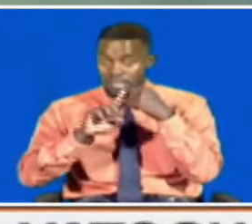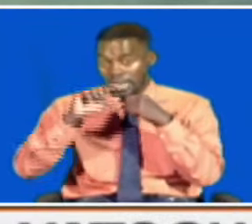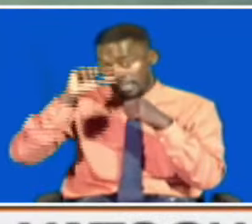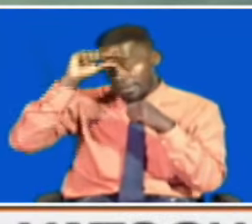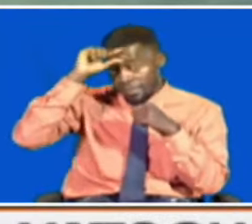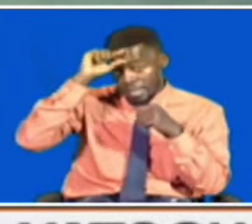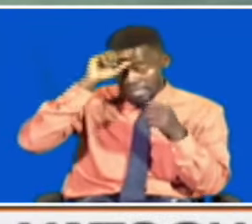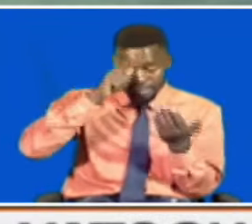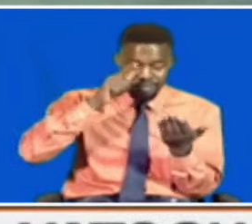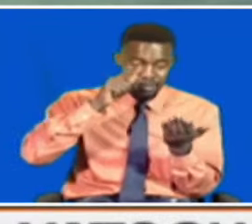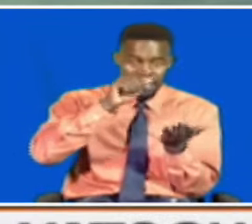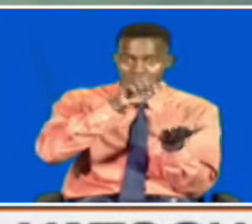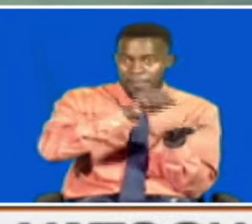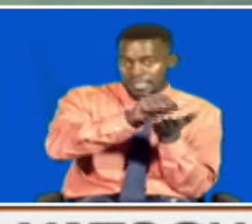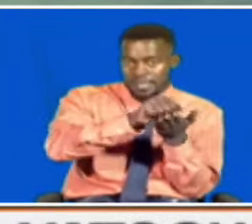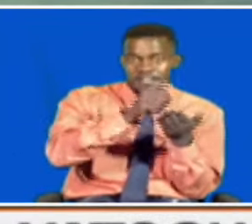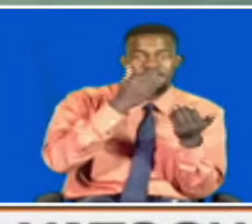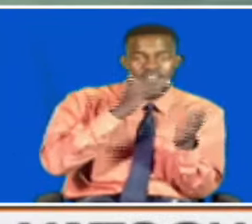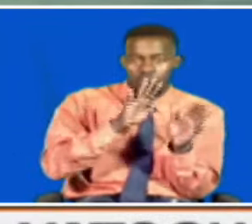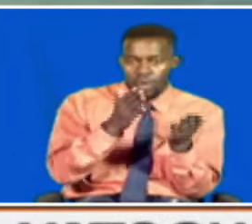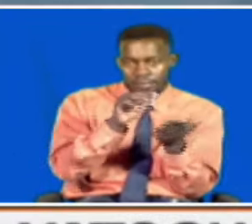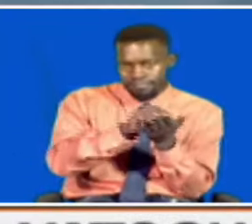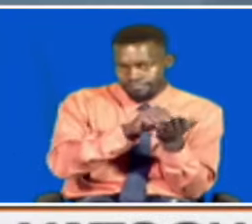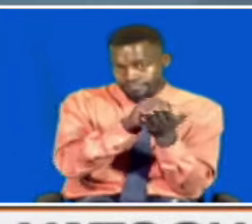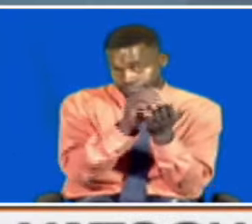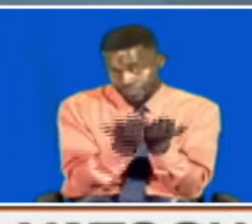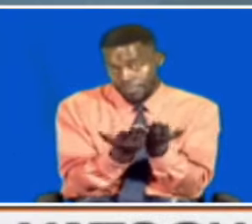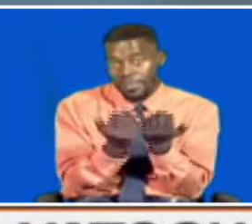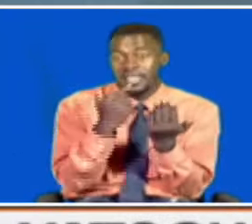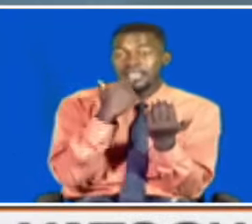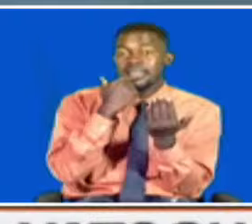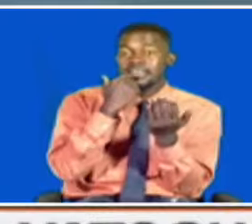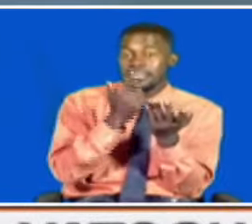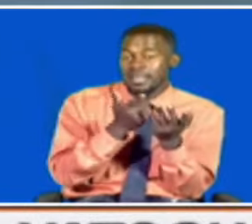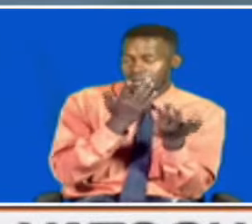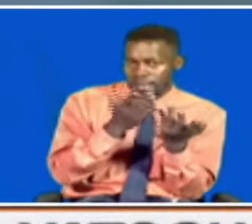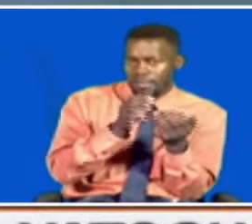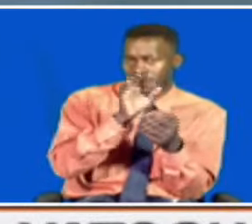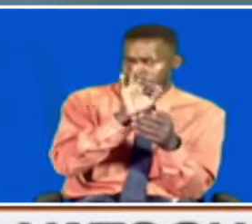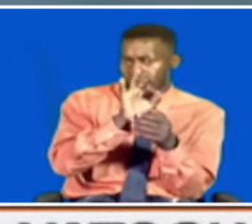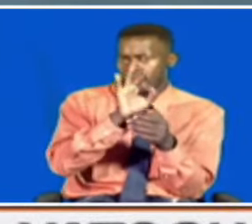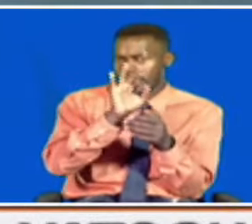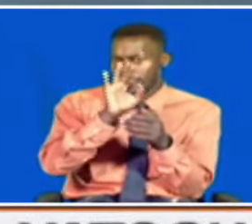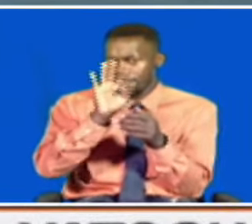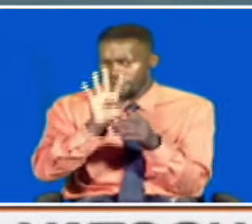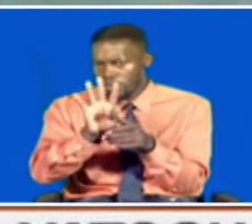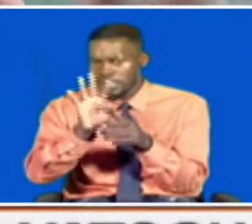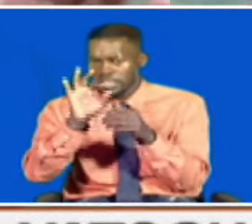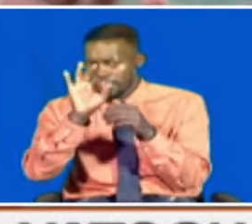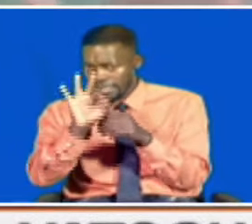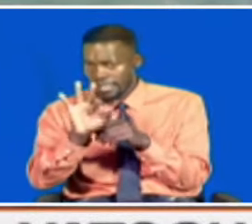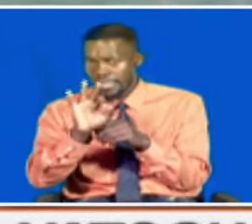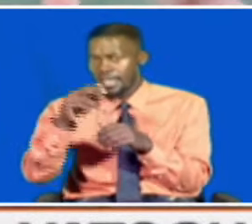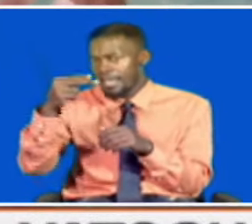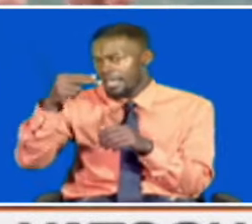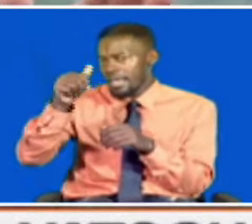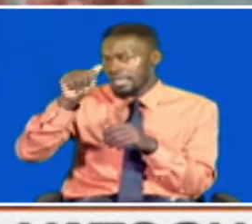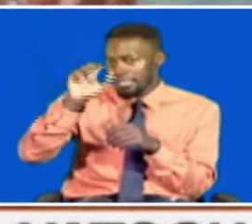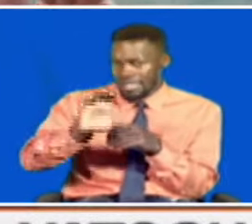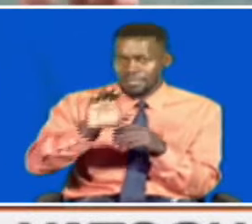ilichapisha kwenye gazeti lake rasmi kuwa ekari 1033 za kata ya Arabal ni msitu. Serikali